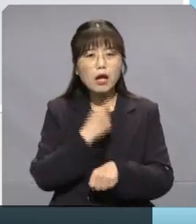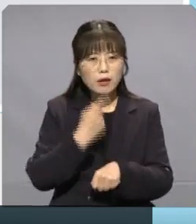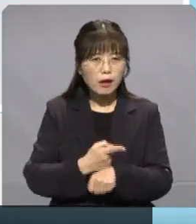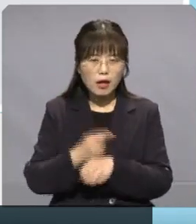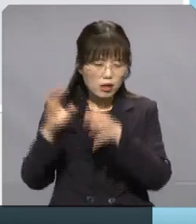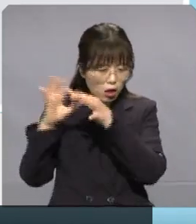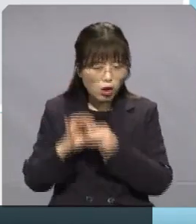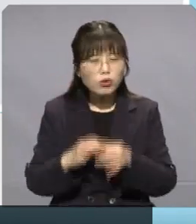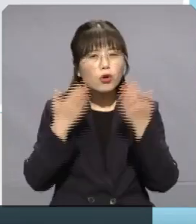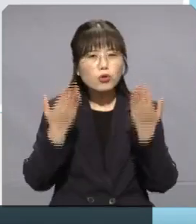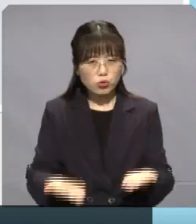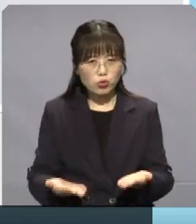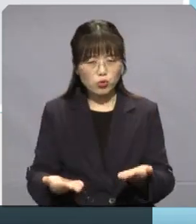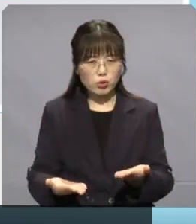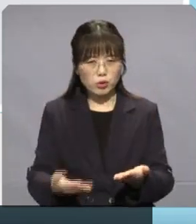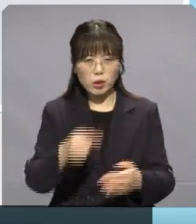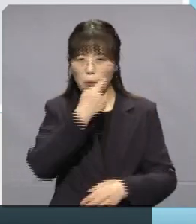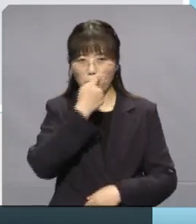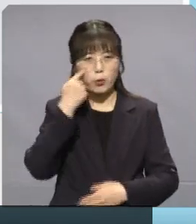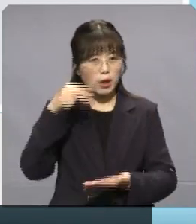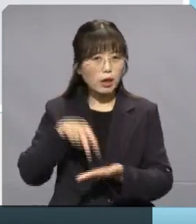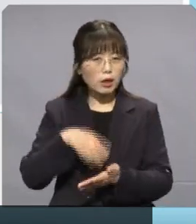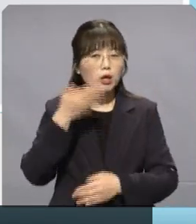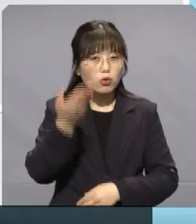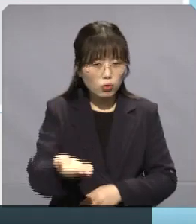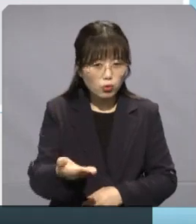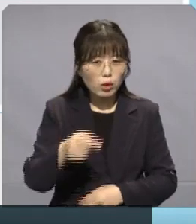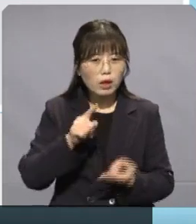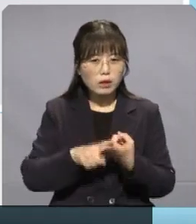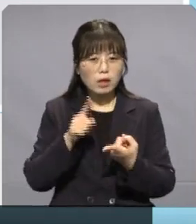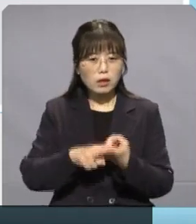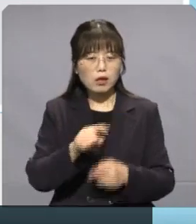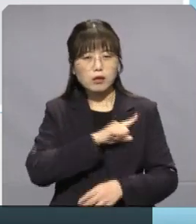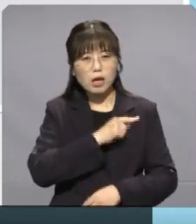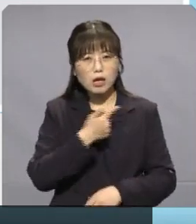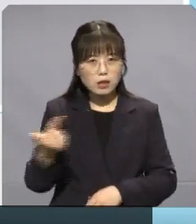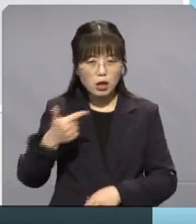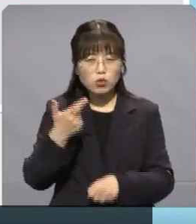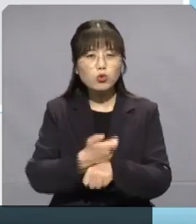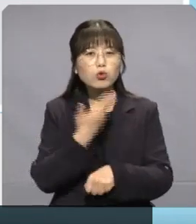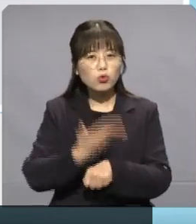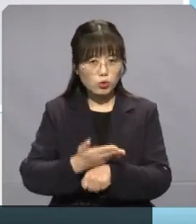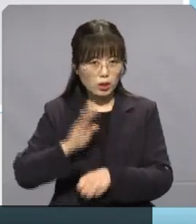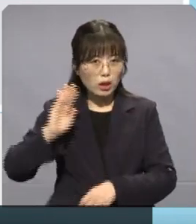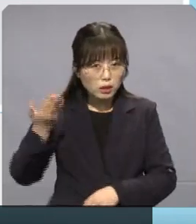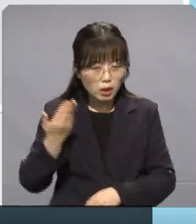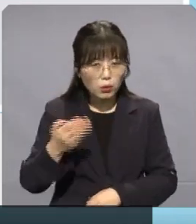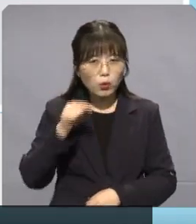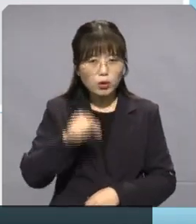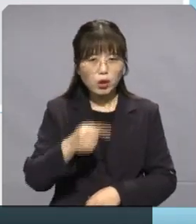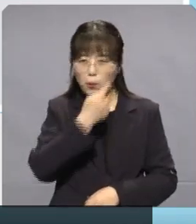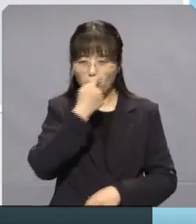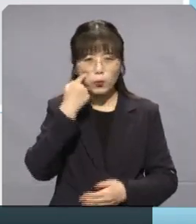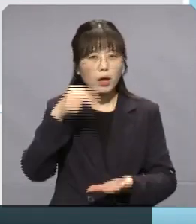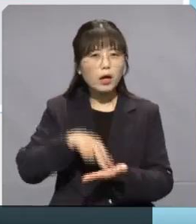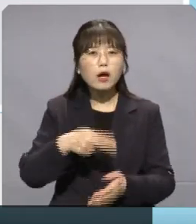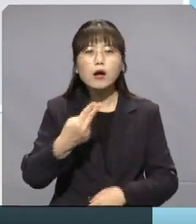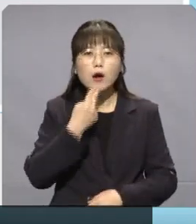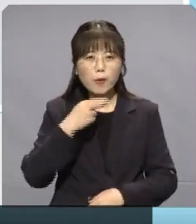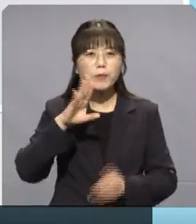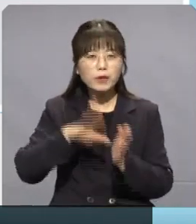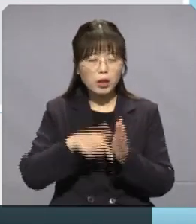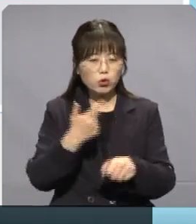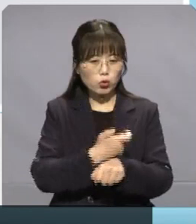연속 휴식권을 보장하느냐에 따라서 사실 뭐 최대 시간이 69시간이 되고 그것을 보장 안할때